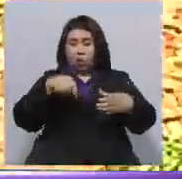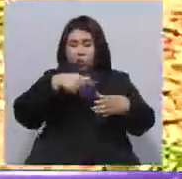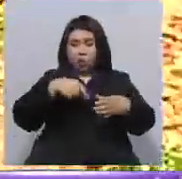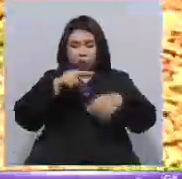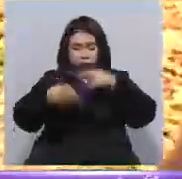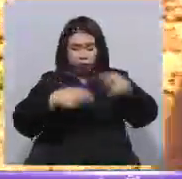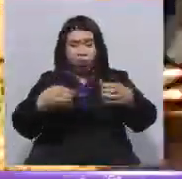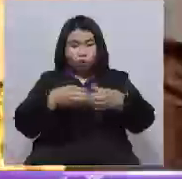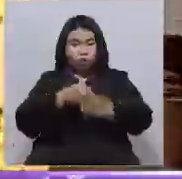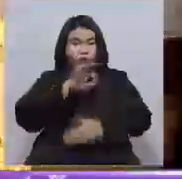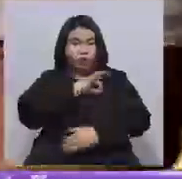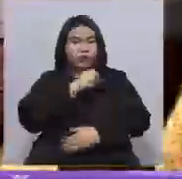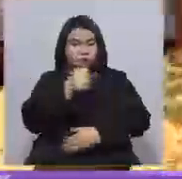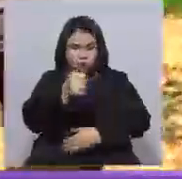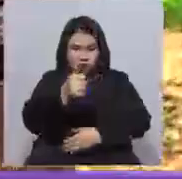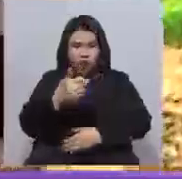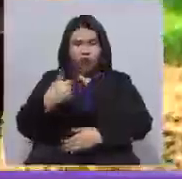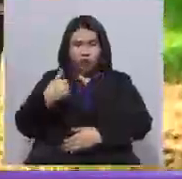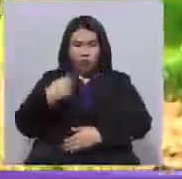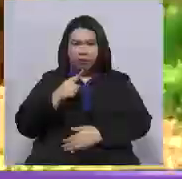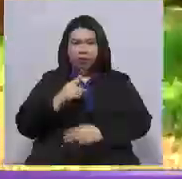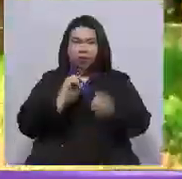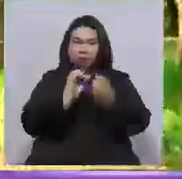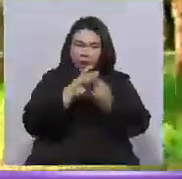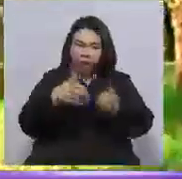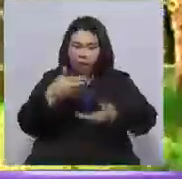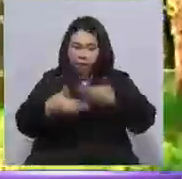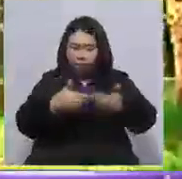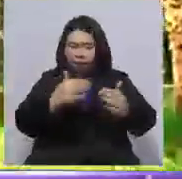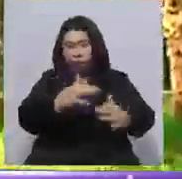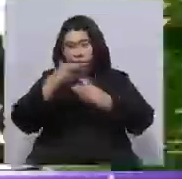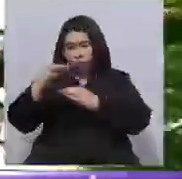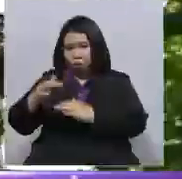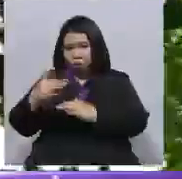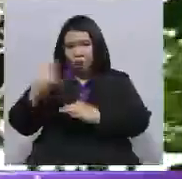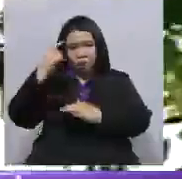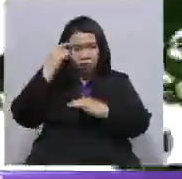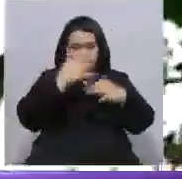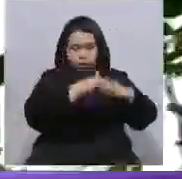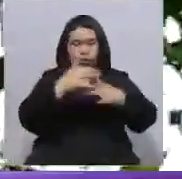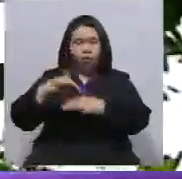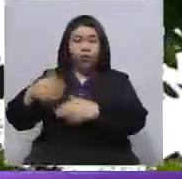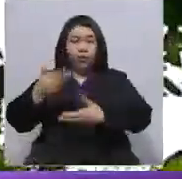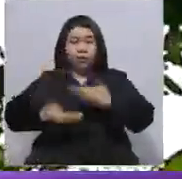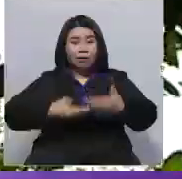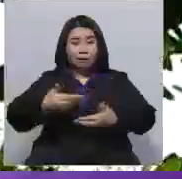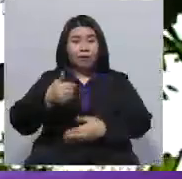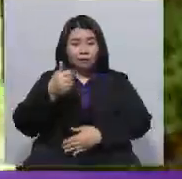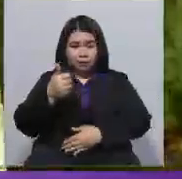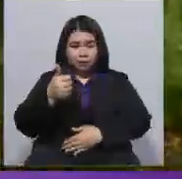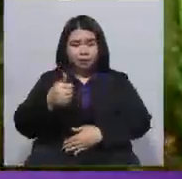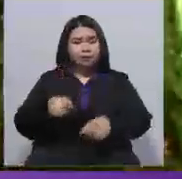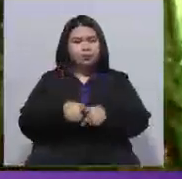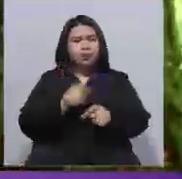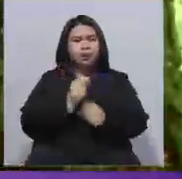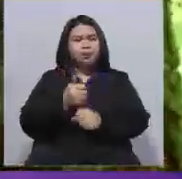ที่เป็นเกษตรกรคอยรวบรวมผลผลิตหาการทําระบบตลาดกระจายผลผลิตออกไปให้เกษตรกรขายผล